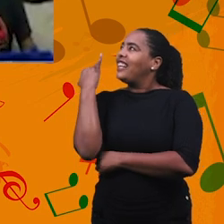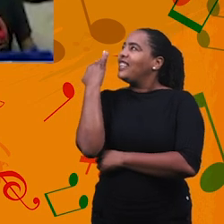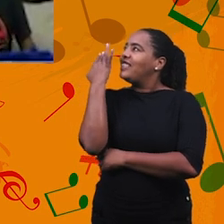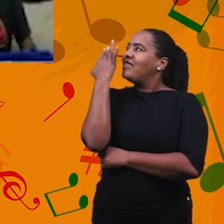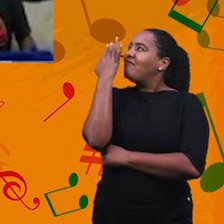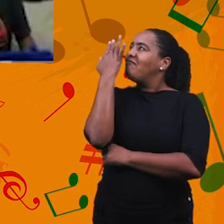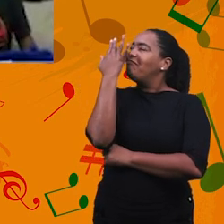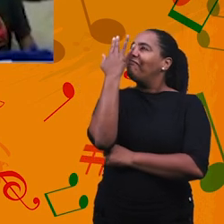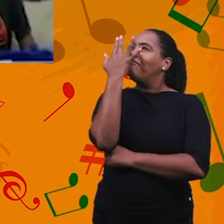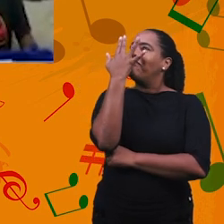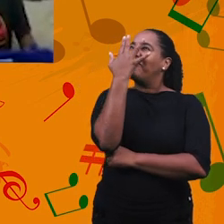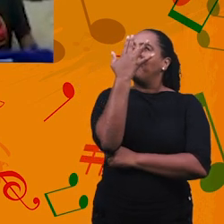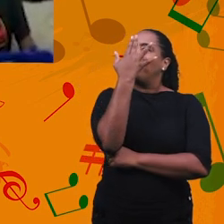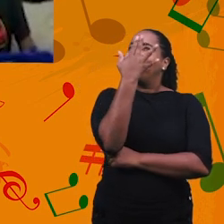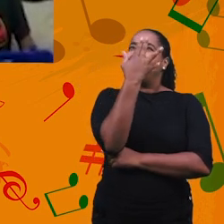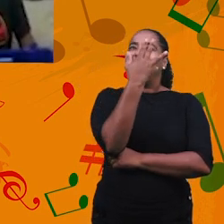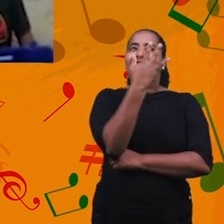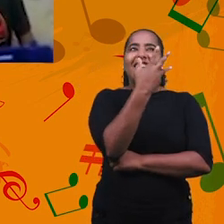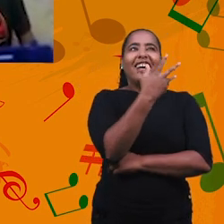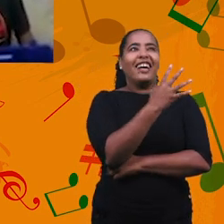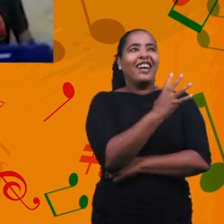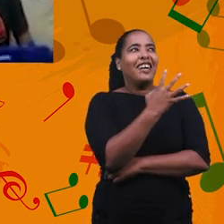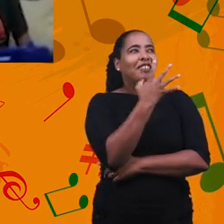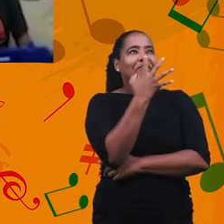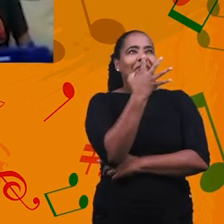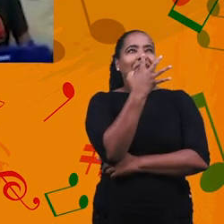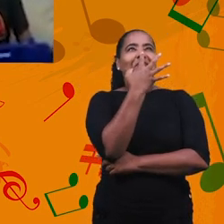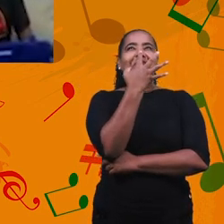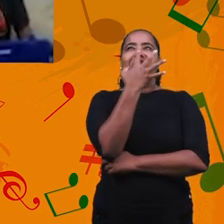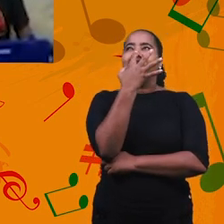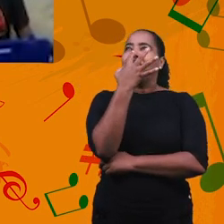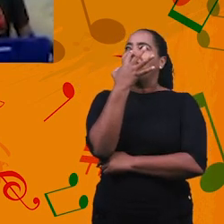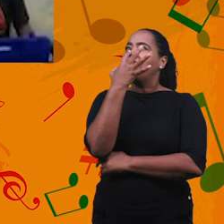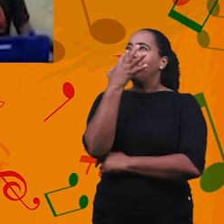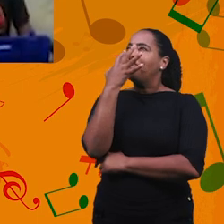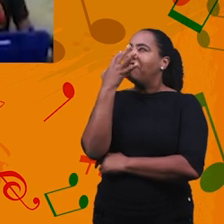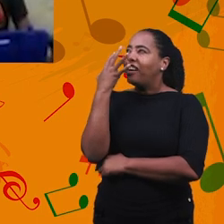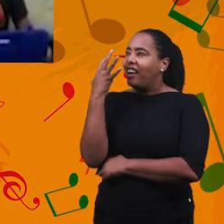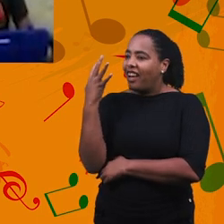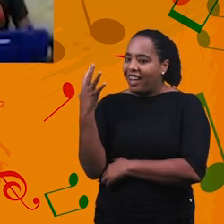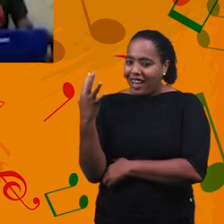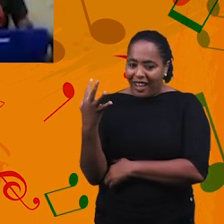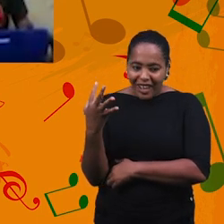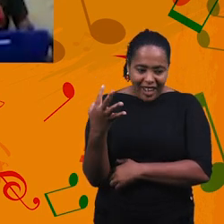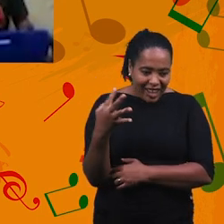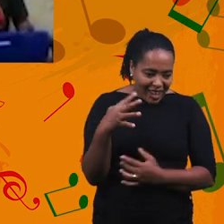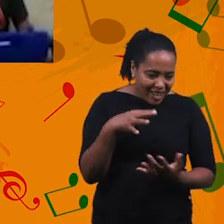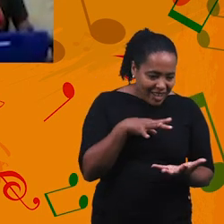Tua beleza me admira, no universo